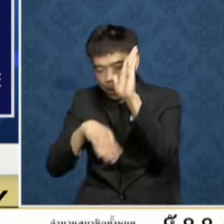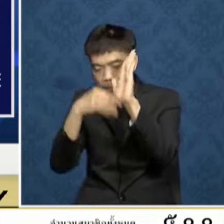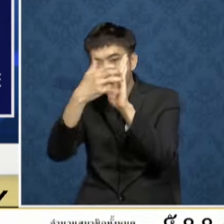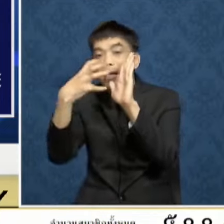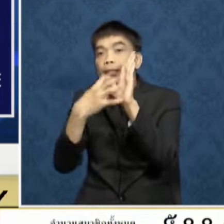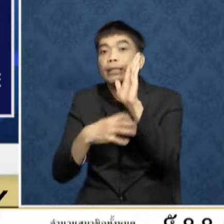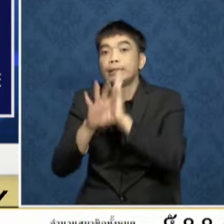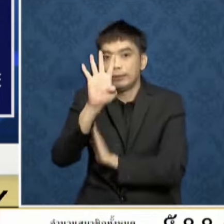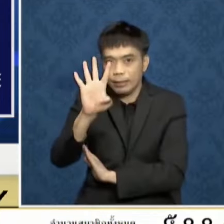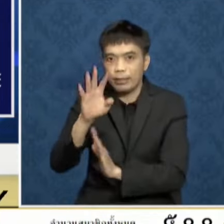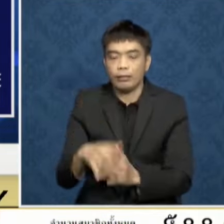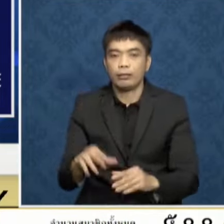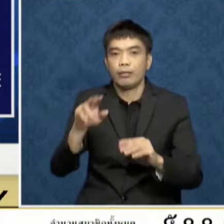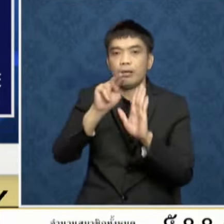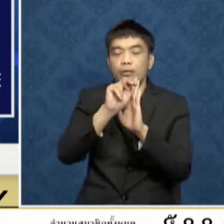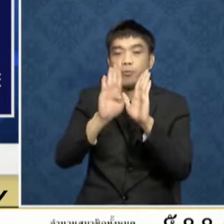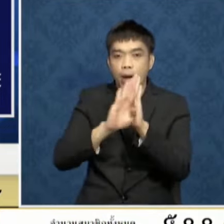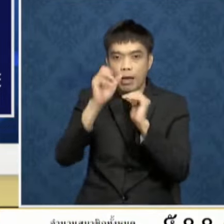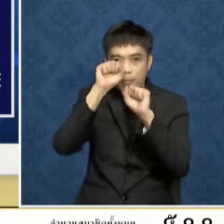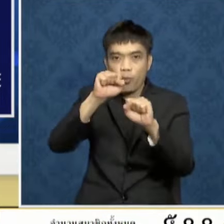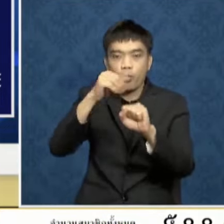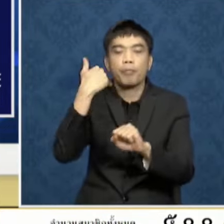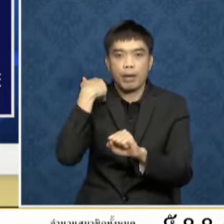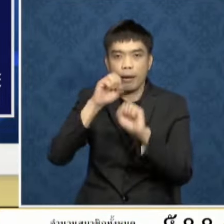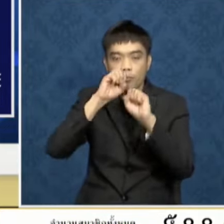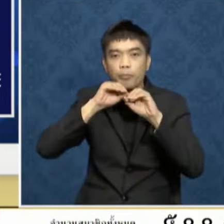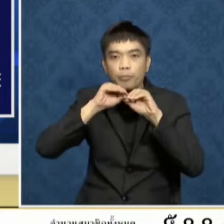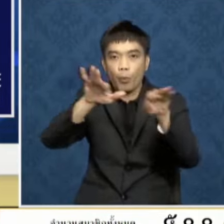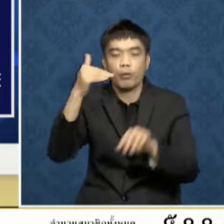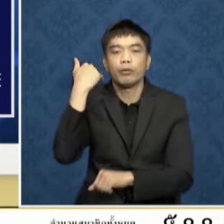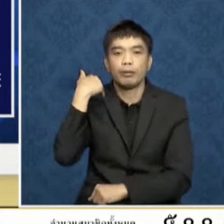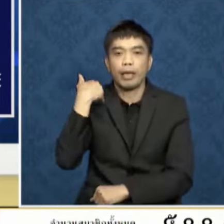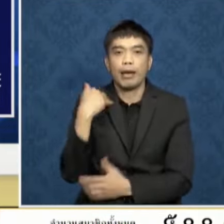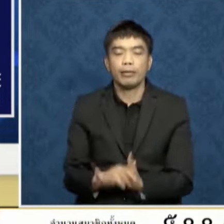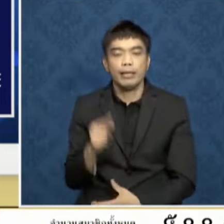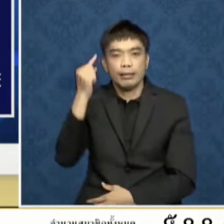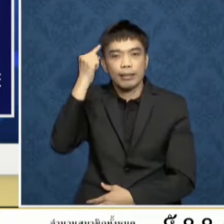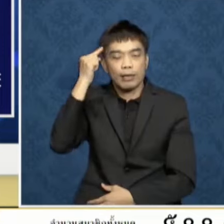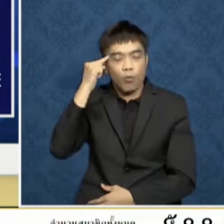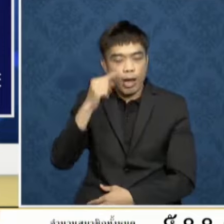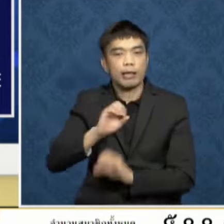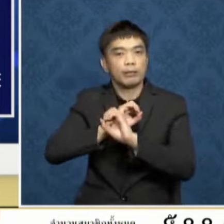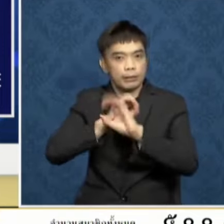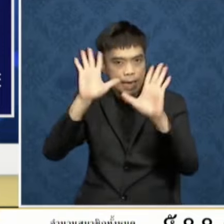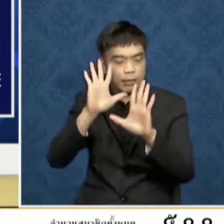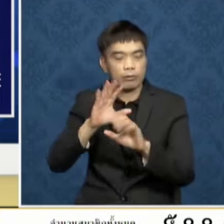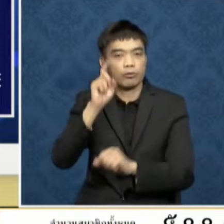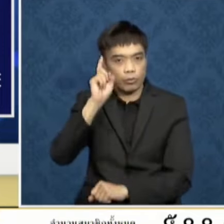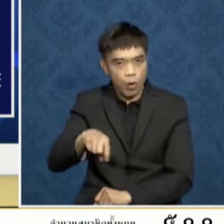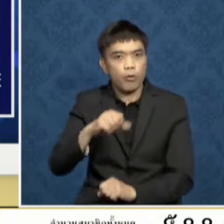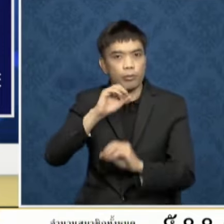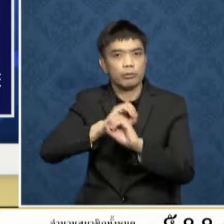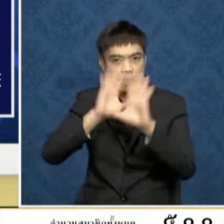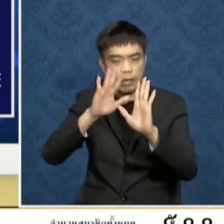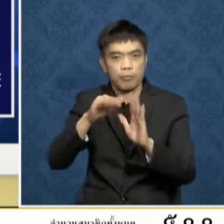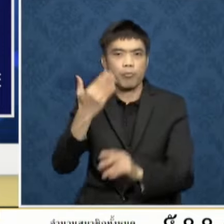มติครมตั้งแต่วันที่ 21ตุลาคม 2565ค่ะซึ่งคิดว่าน่าจะมีอะไรชัดเจนมากกว่านี้แล้วนะคะเพราะผ่าน